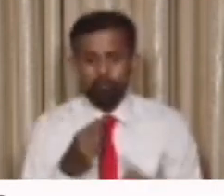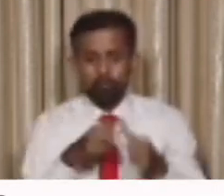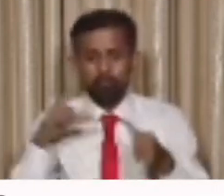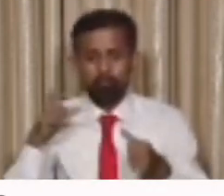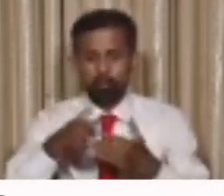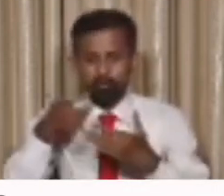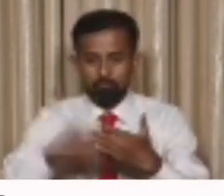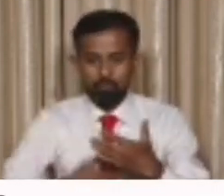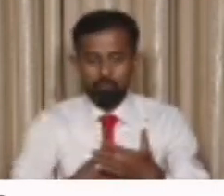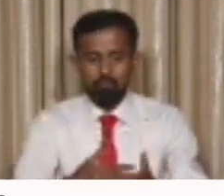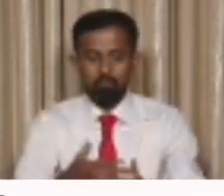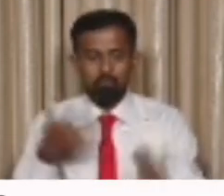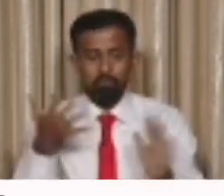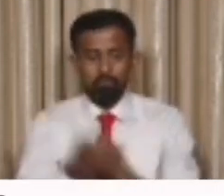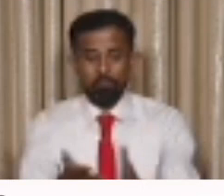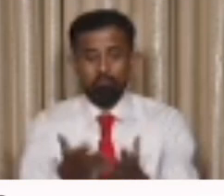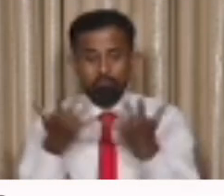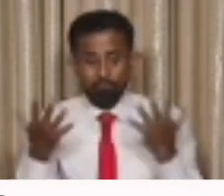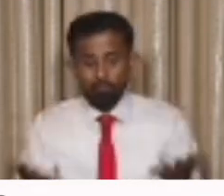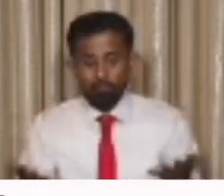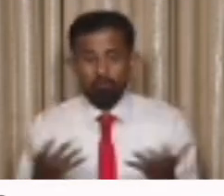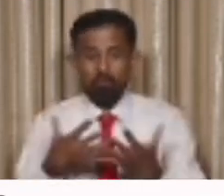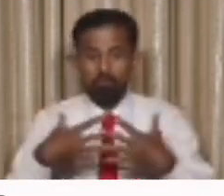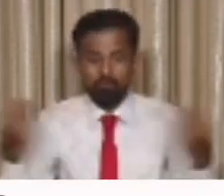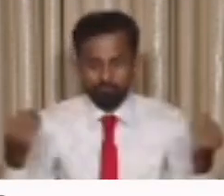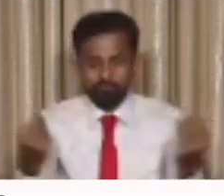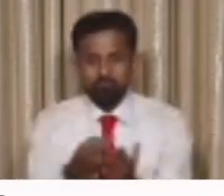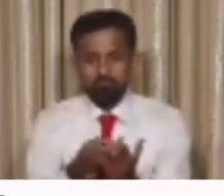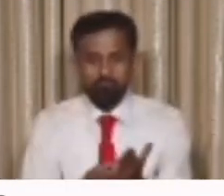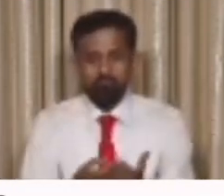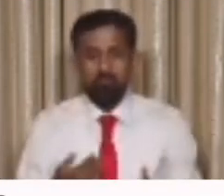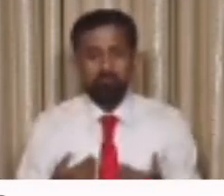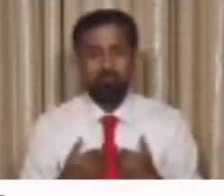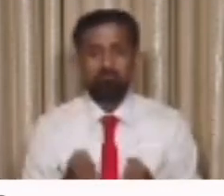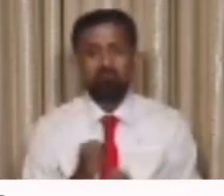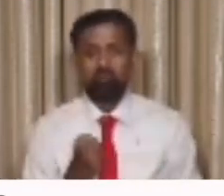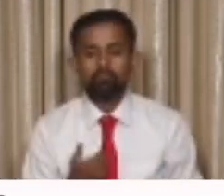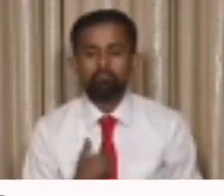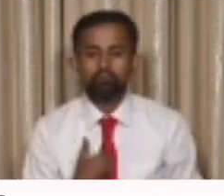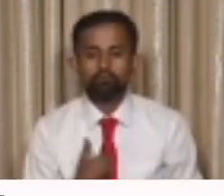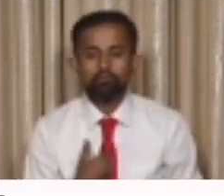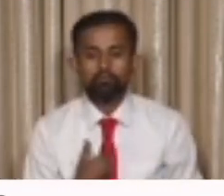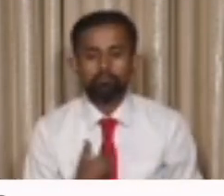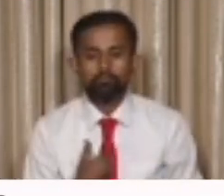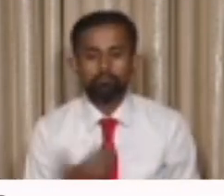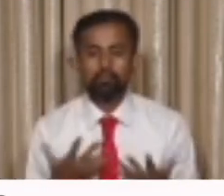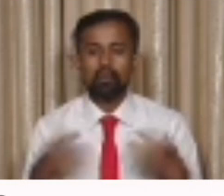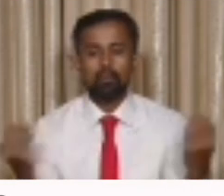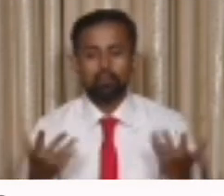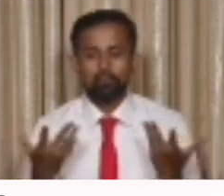වාර්තාව දූෂණ රසක් කළා තියෙනවා, විසුරුවා හරින්න නිර්දේශ කරනවායි කියලා මම මොකද කරන්නේ? ඒක නිසායි විසුරුවා හරින්න